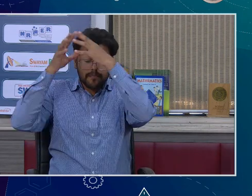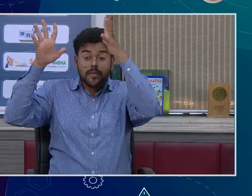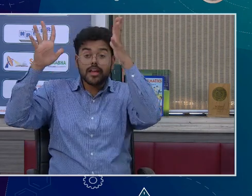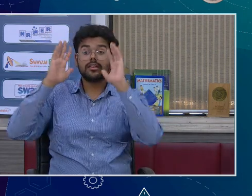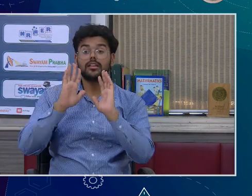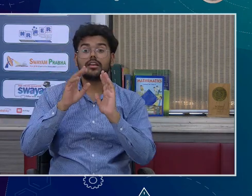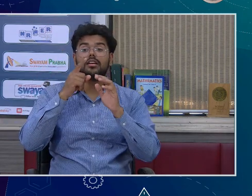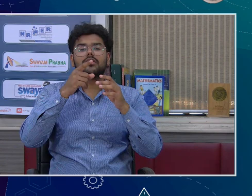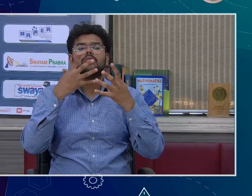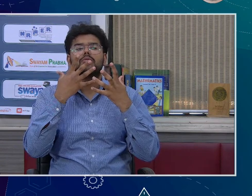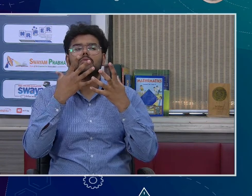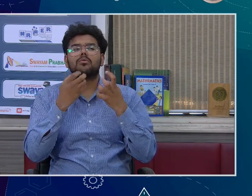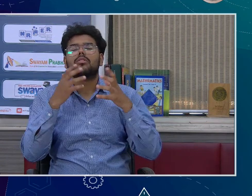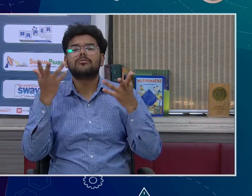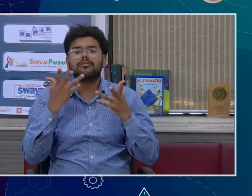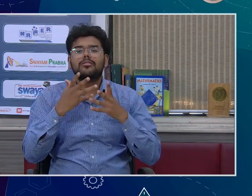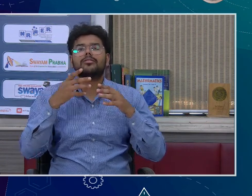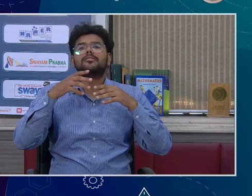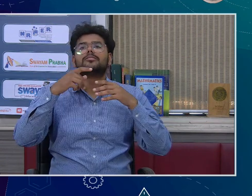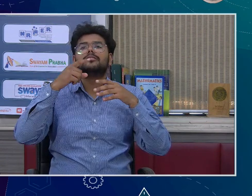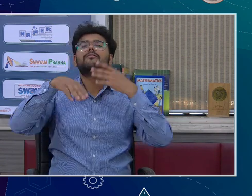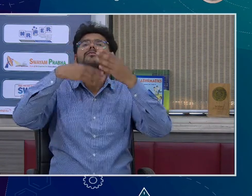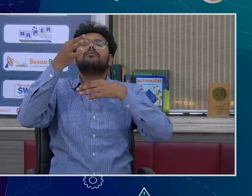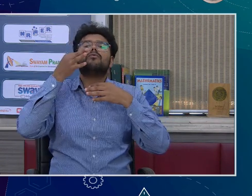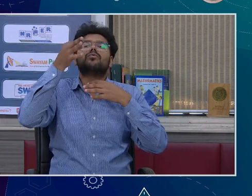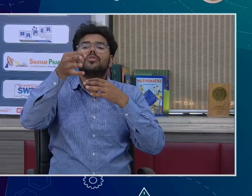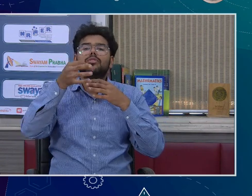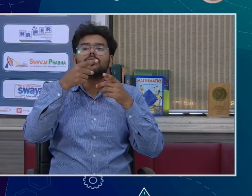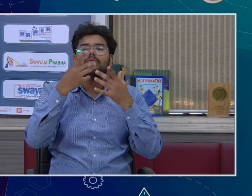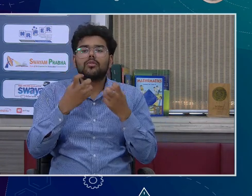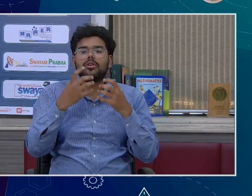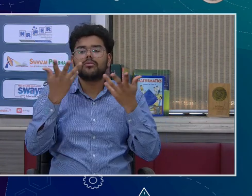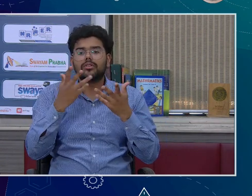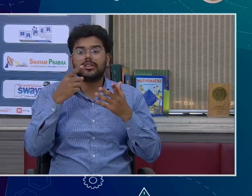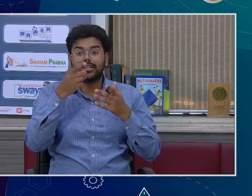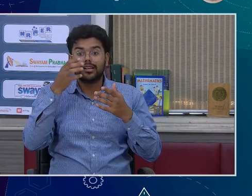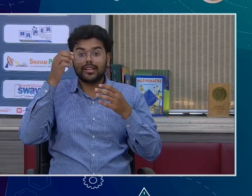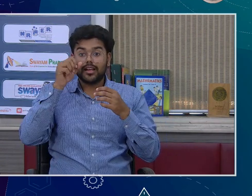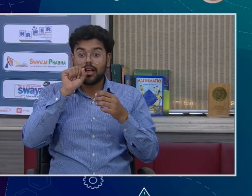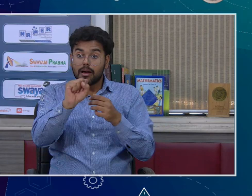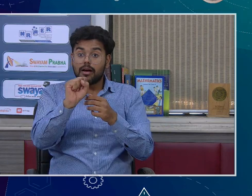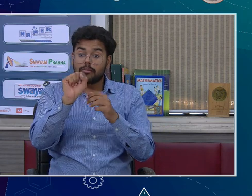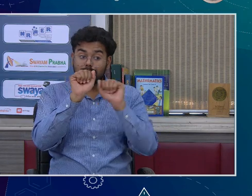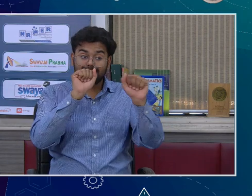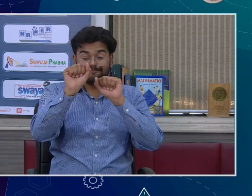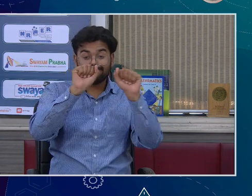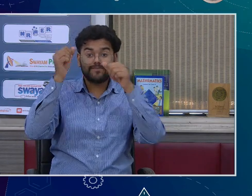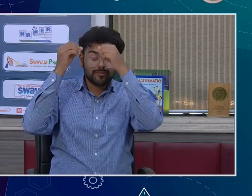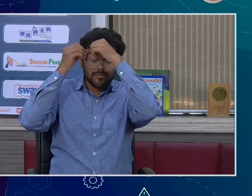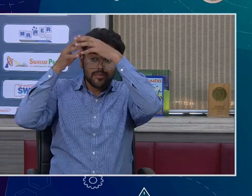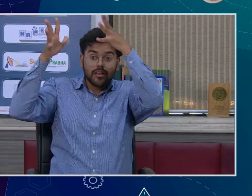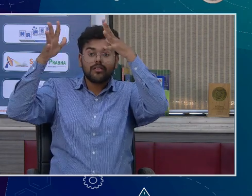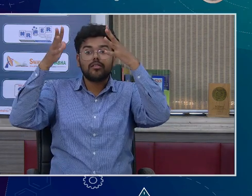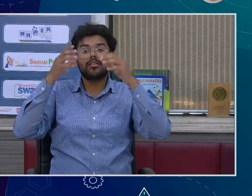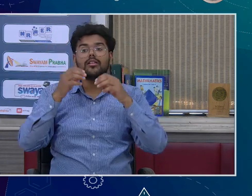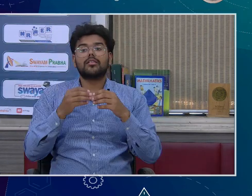आपको क्या चाहिए, क्या कुछ हो सकता है. Mm-hmm. So that would help to improve your imagination and your creativity. Right. So you